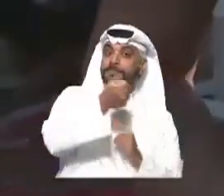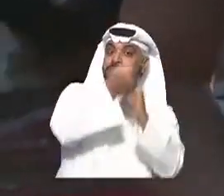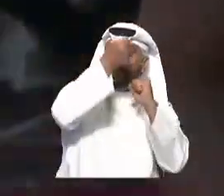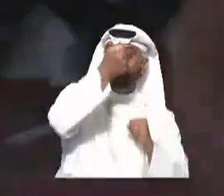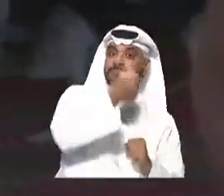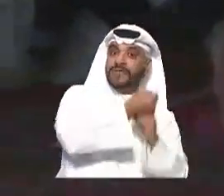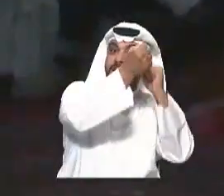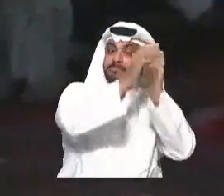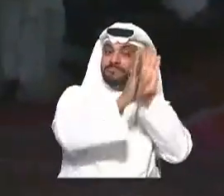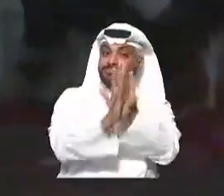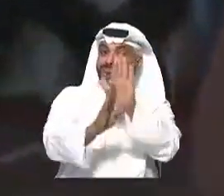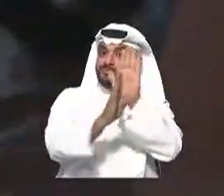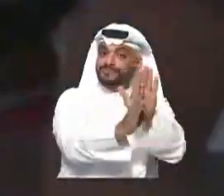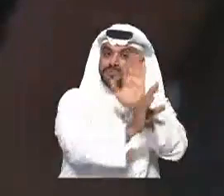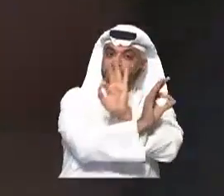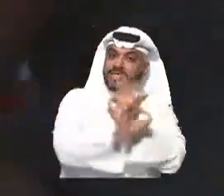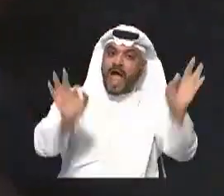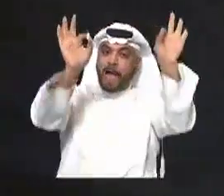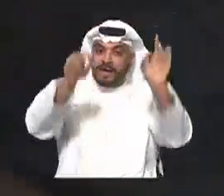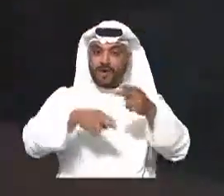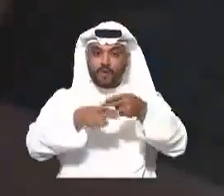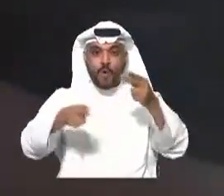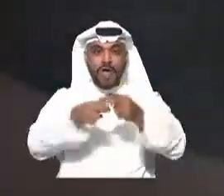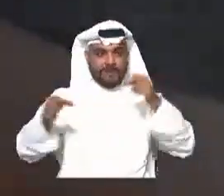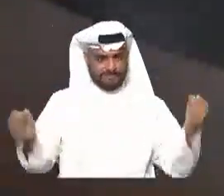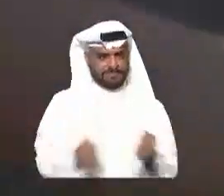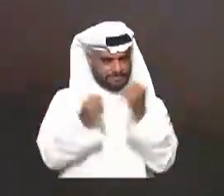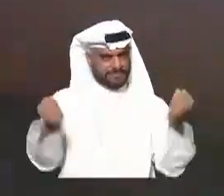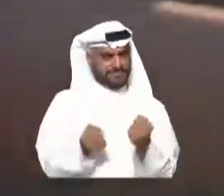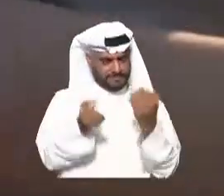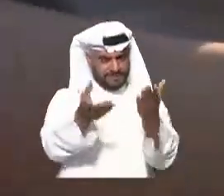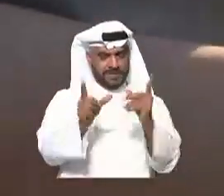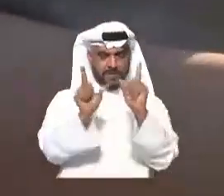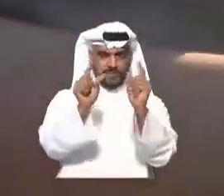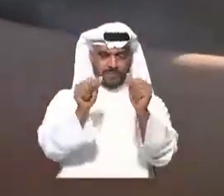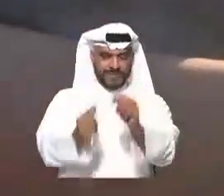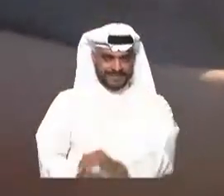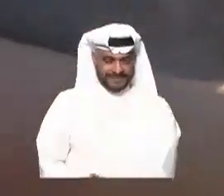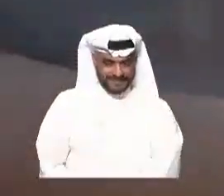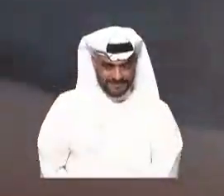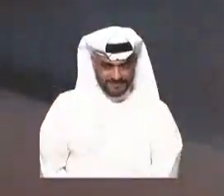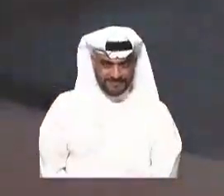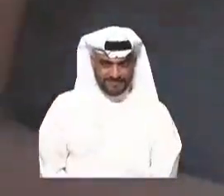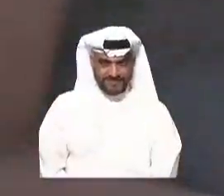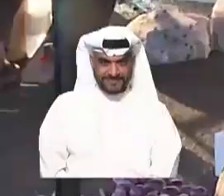والمزارعين الكويتيين وتحفيزهم على الإنتاج. نواف شراكي، تلفزيون دولة الكويت.